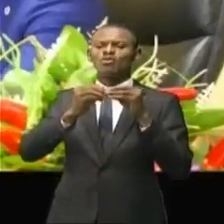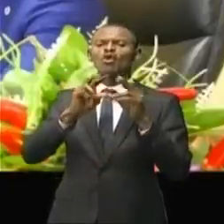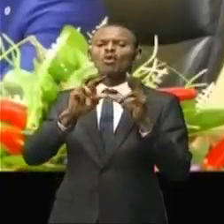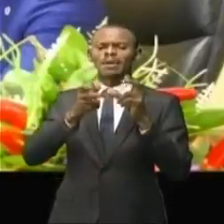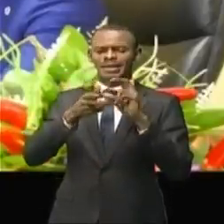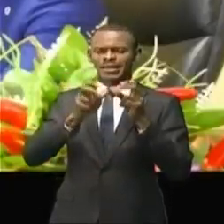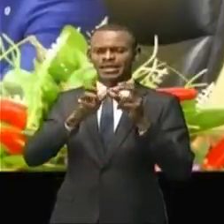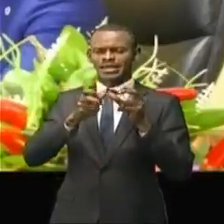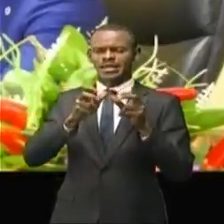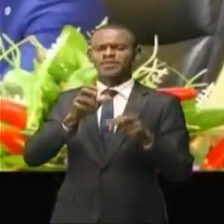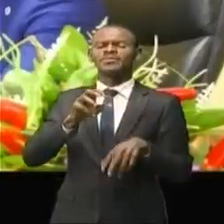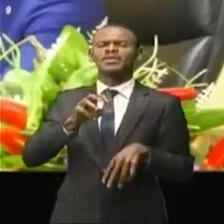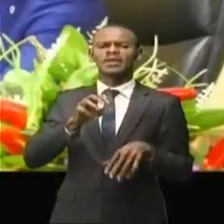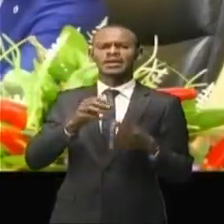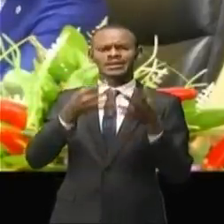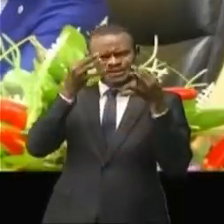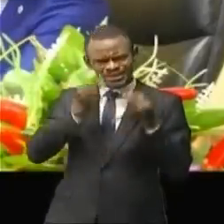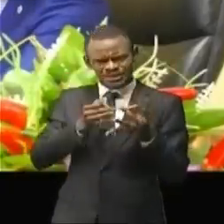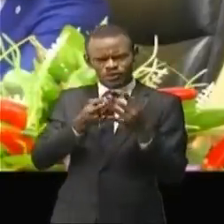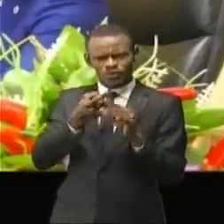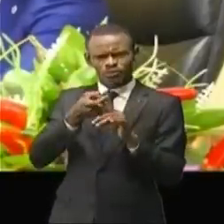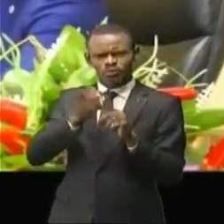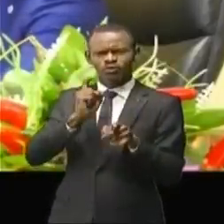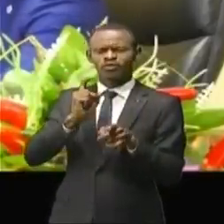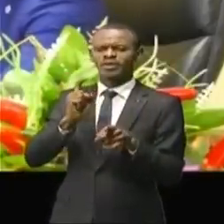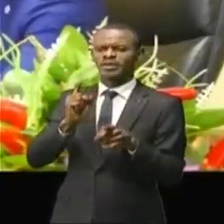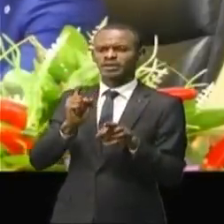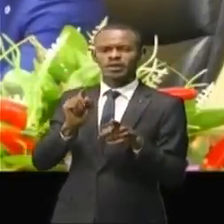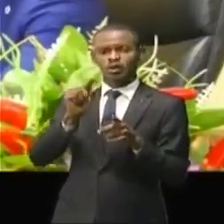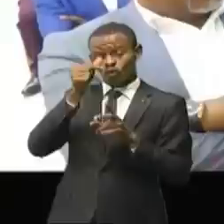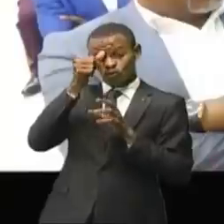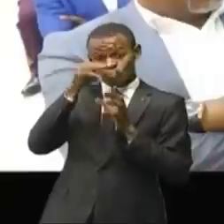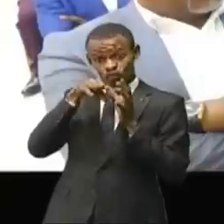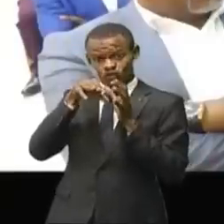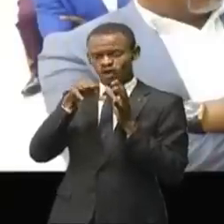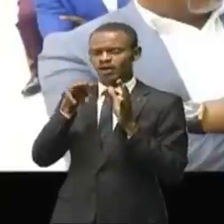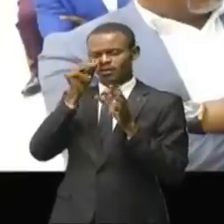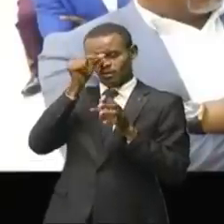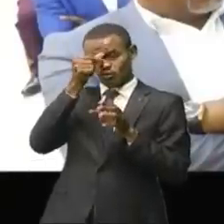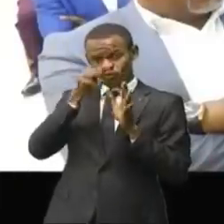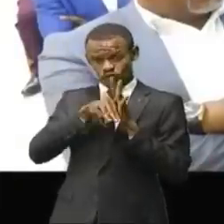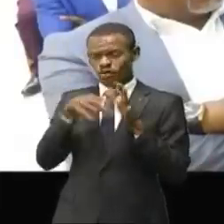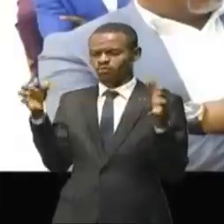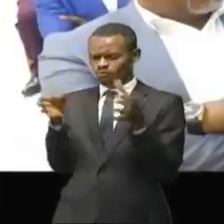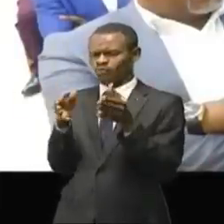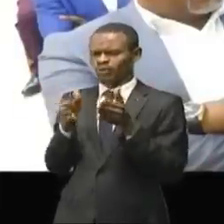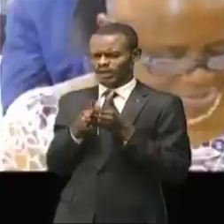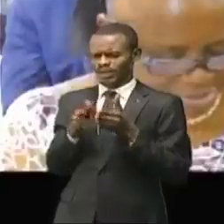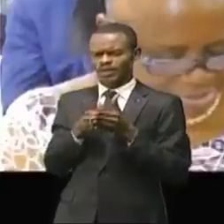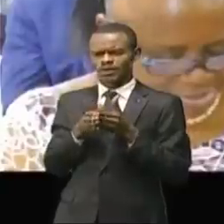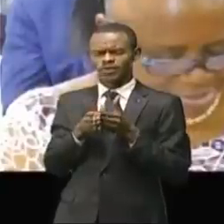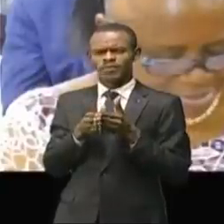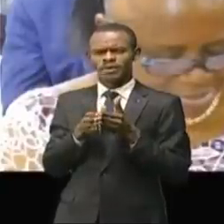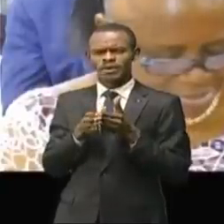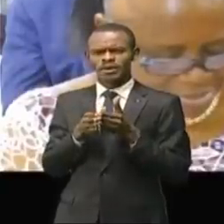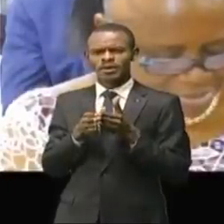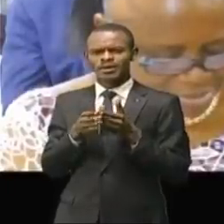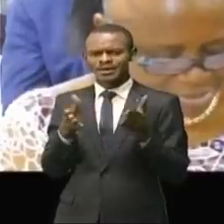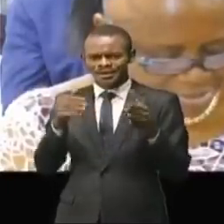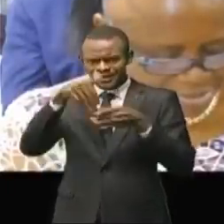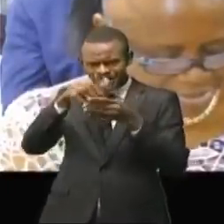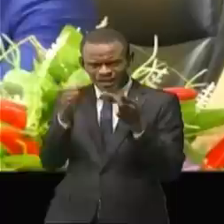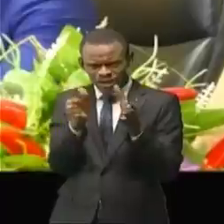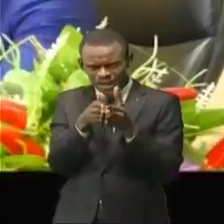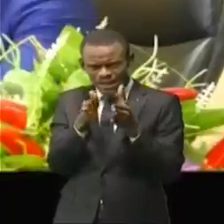de la Fonction publique qui organise une commission mixte fonction public DGDA c'est pour des